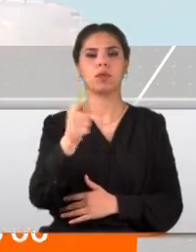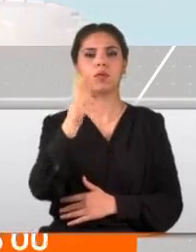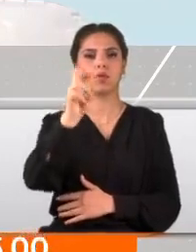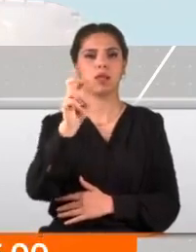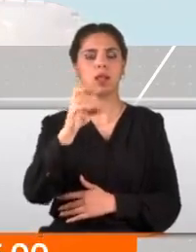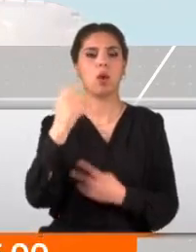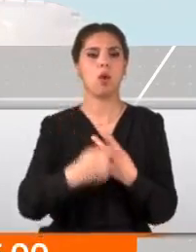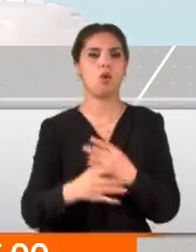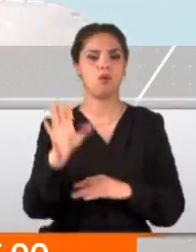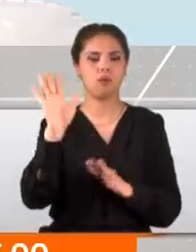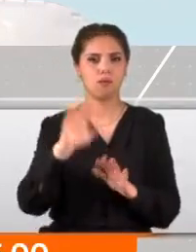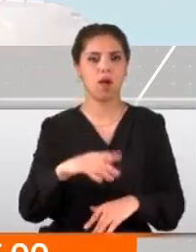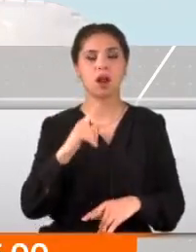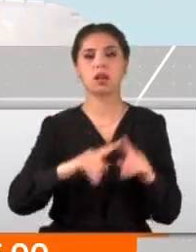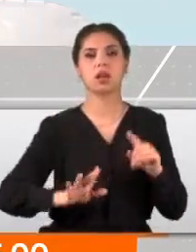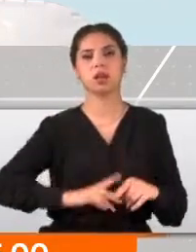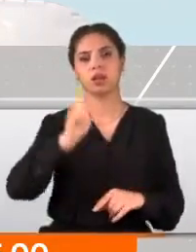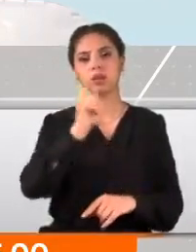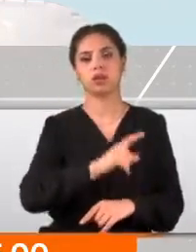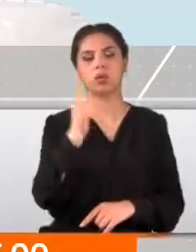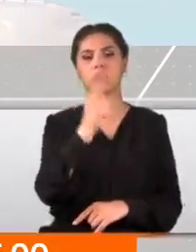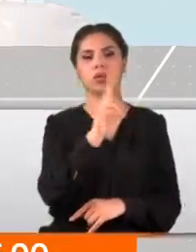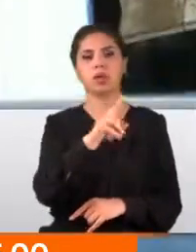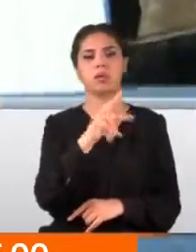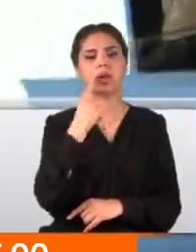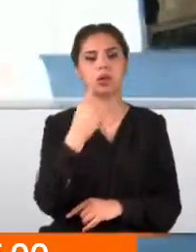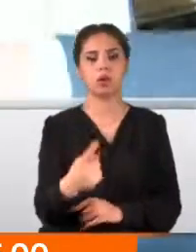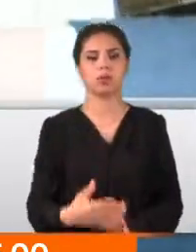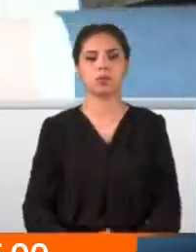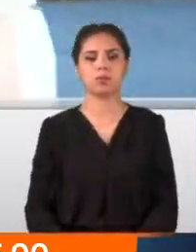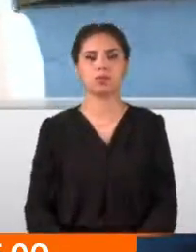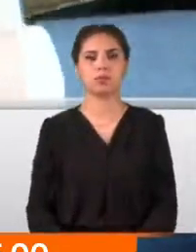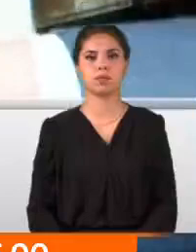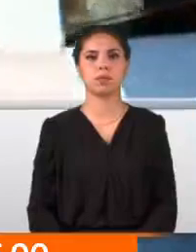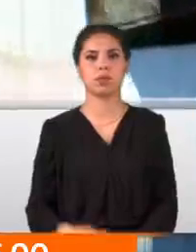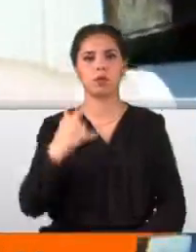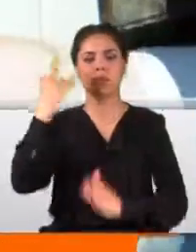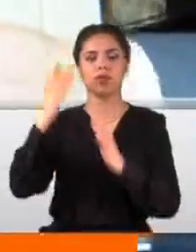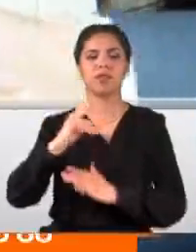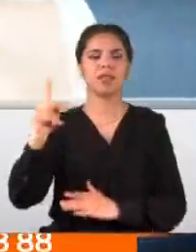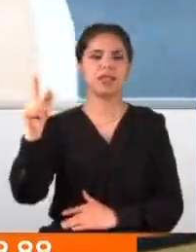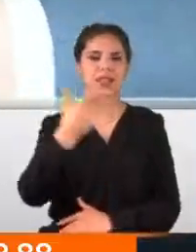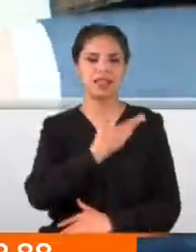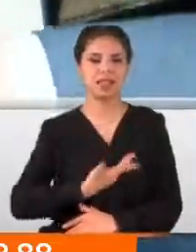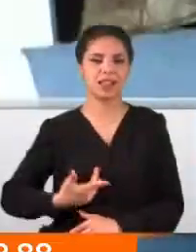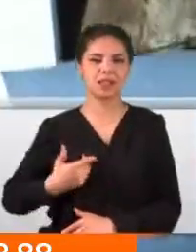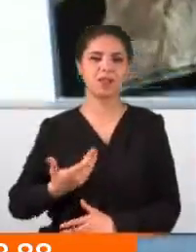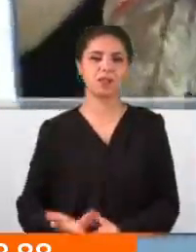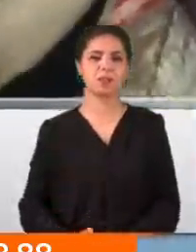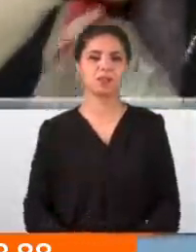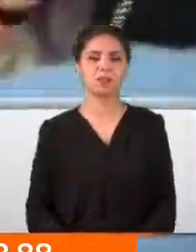%71.88 oy aldı. Kılıçdaroğlu ise %22.20'de kaldı. Tayyip Baba, seni seviyorum. Senin ömrün yetmezse benden